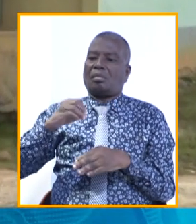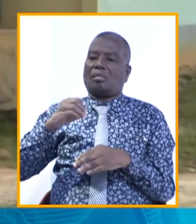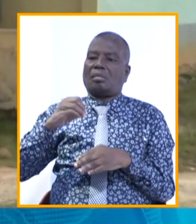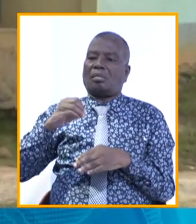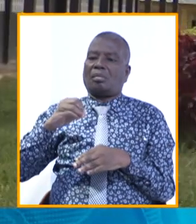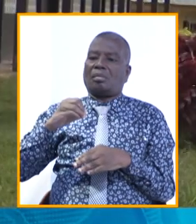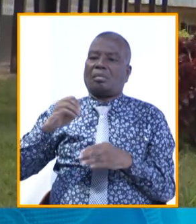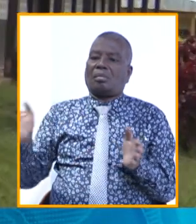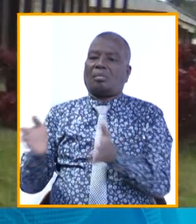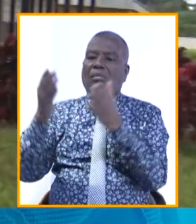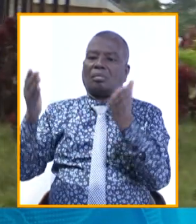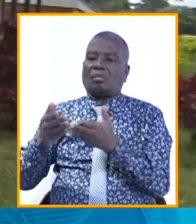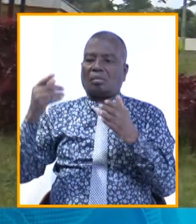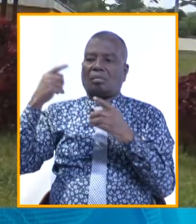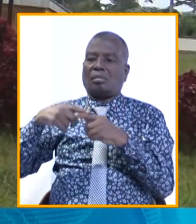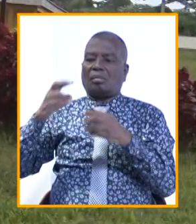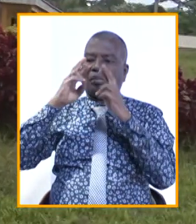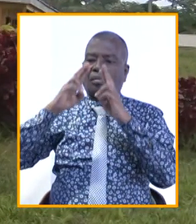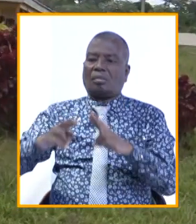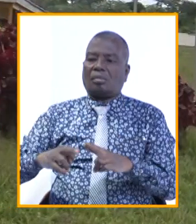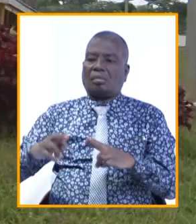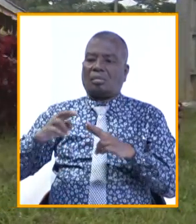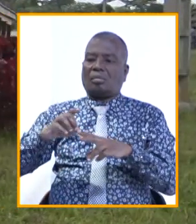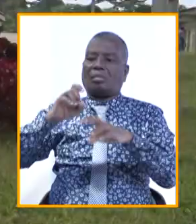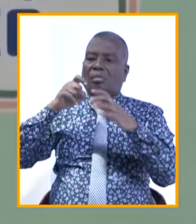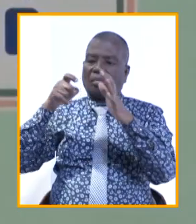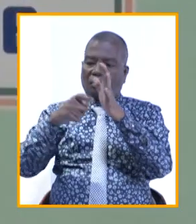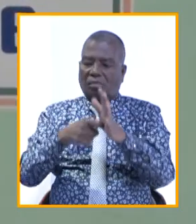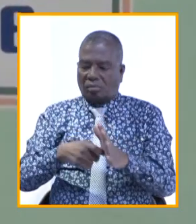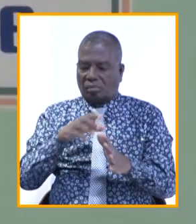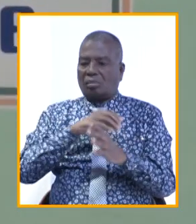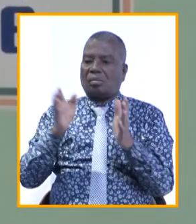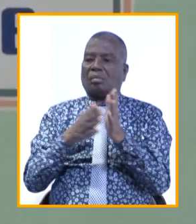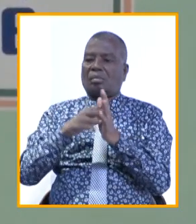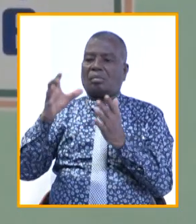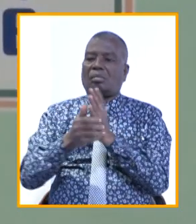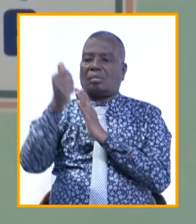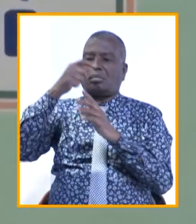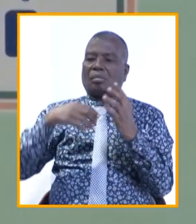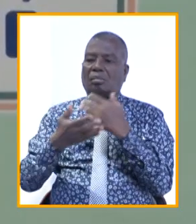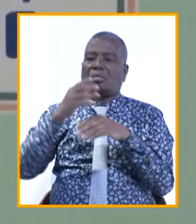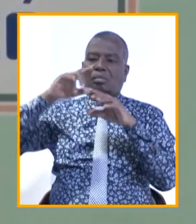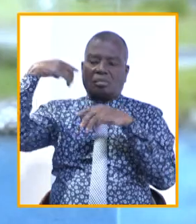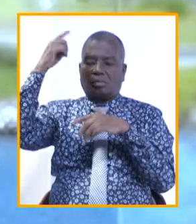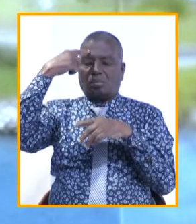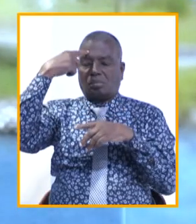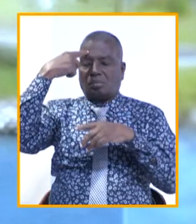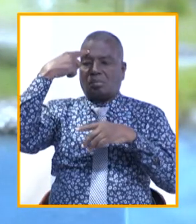d'Ores-Krobou, l'encouragent à davantage répondre aux exigences d'une école de qualité prônée par le